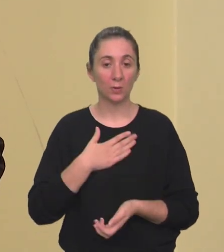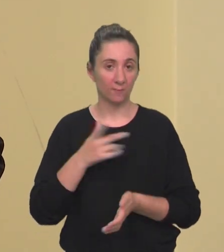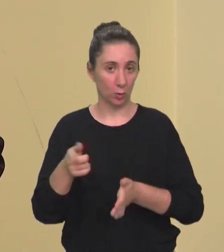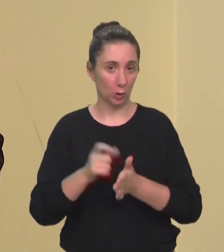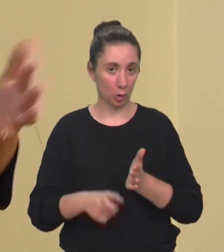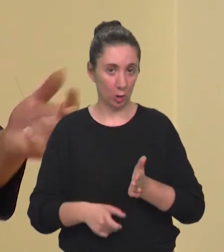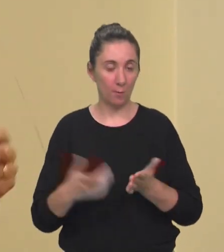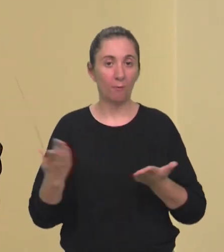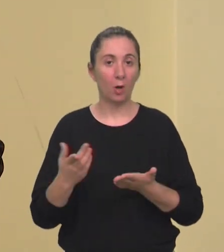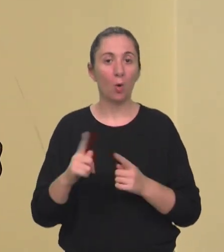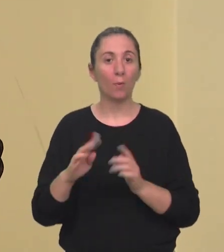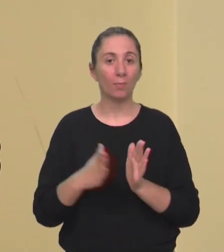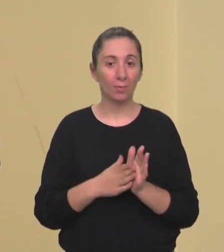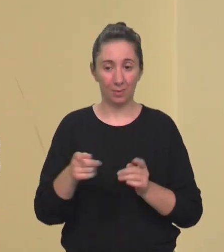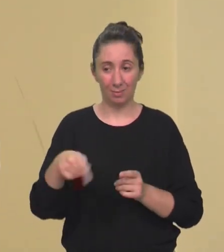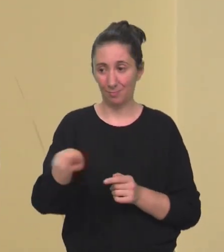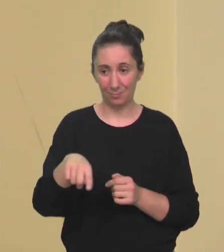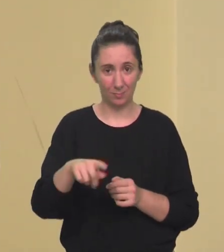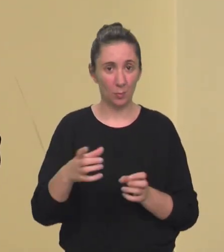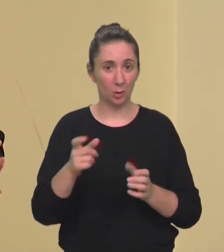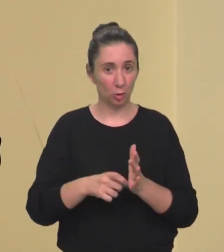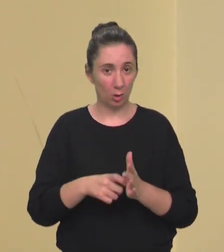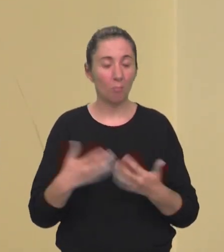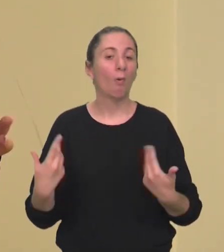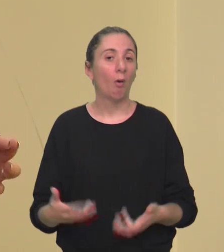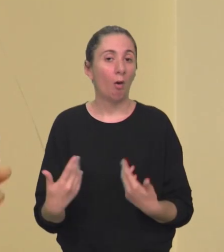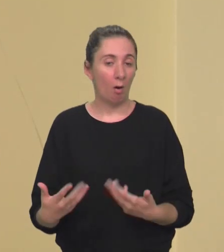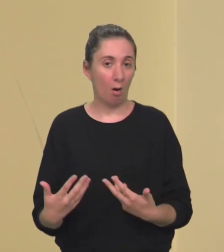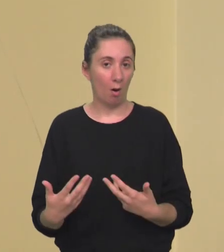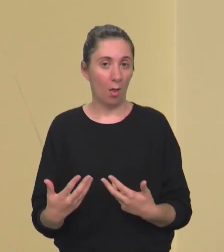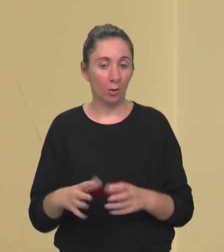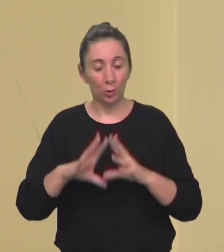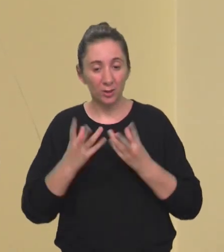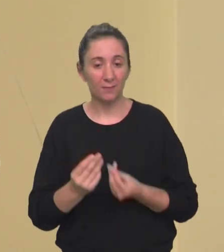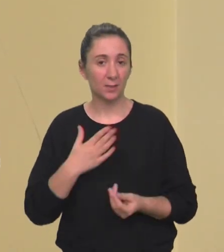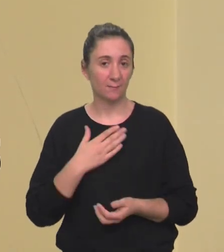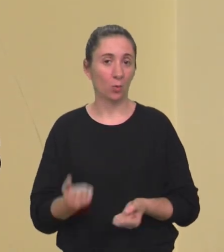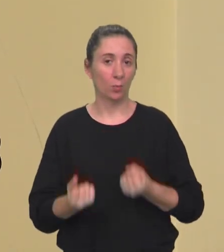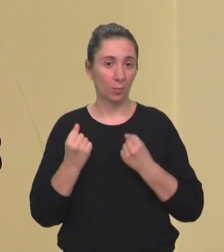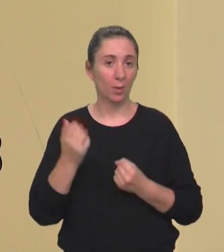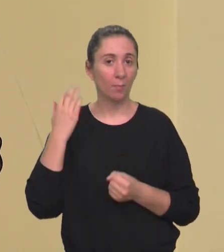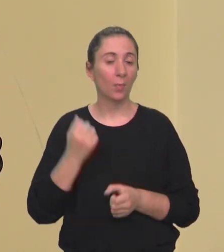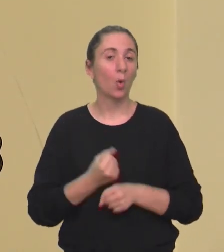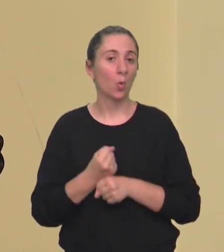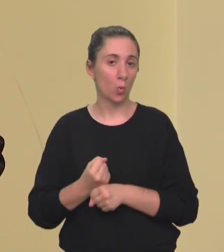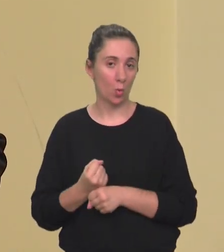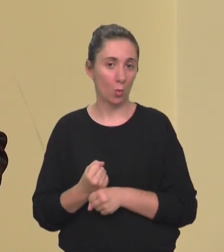svoje članove, kako bi tim članovima prije svega lakše se u sve svoje teškoće bilo